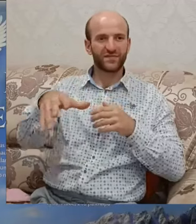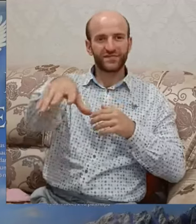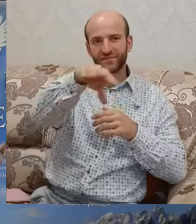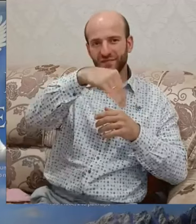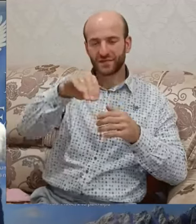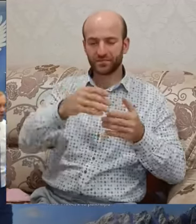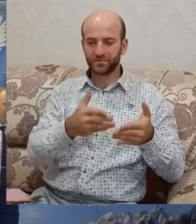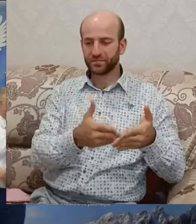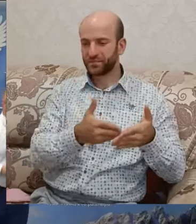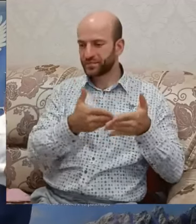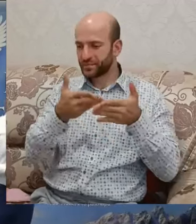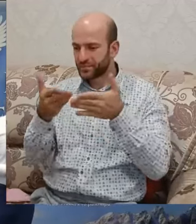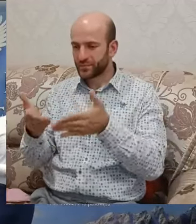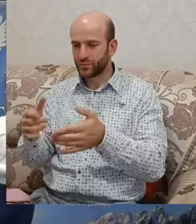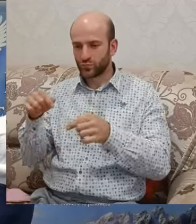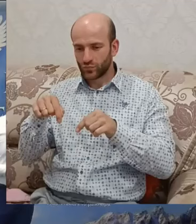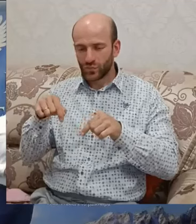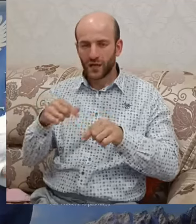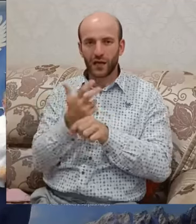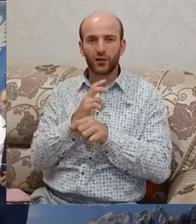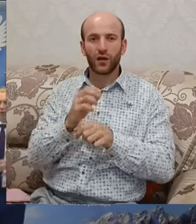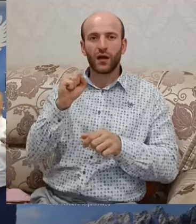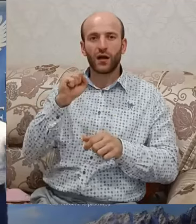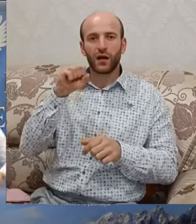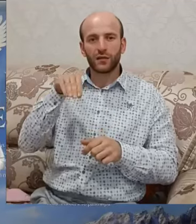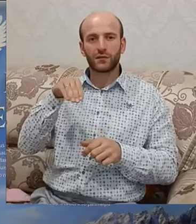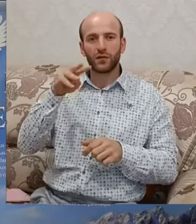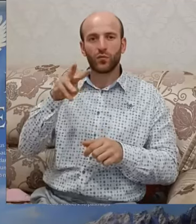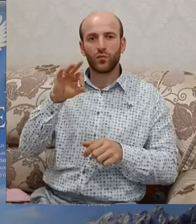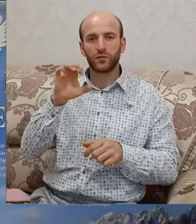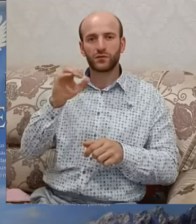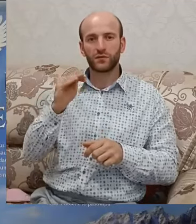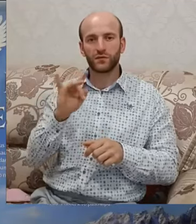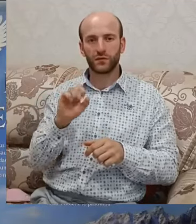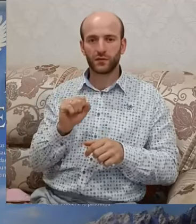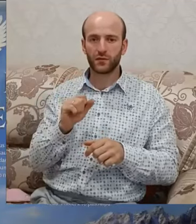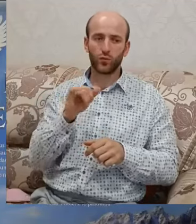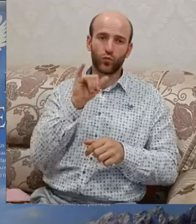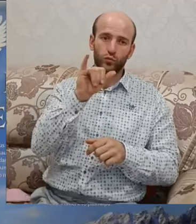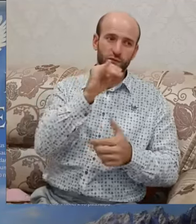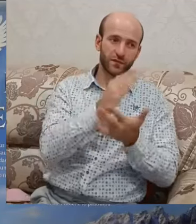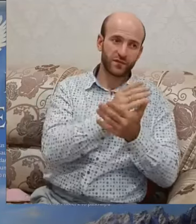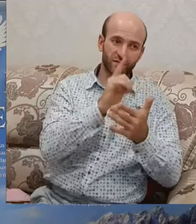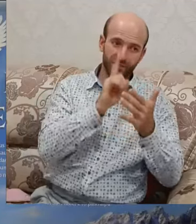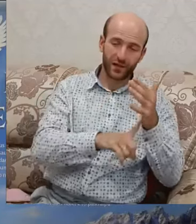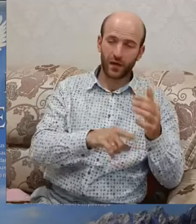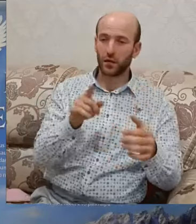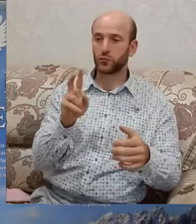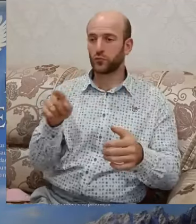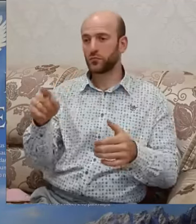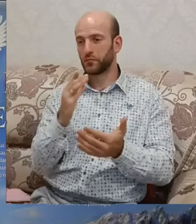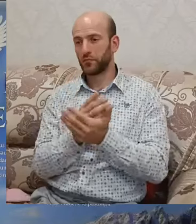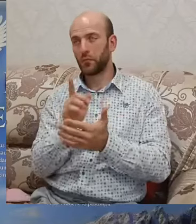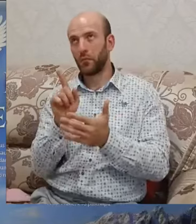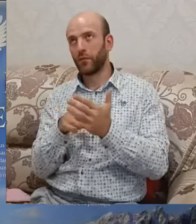Su tikėjimo, netikėjimo. С верой, неверием. Мурмеемо. Мурчанием.